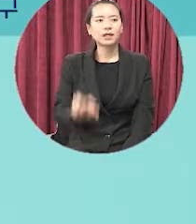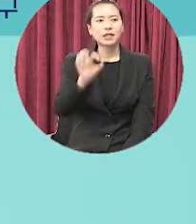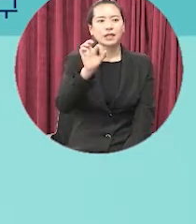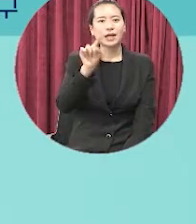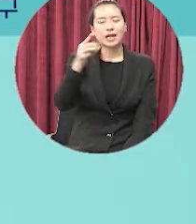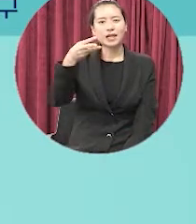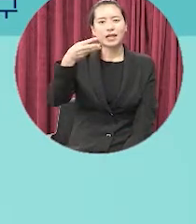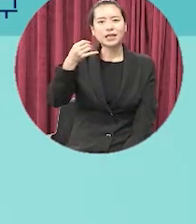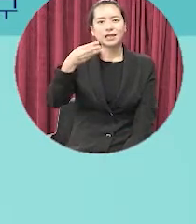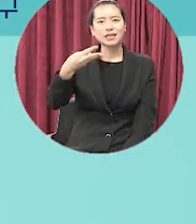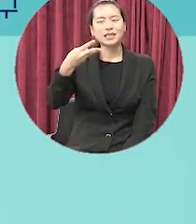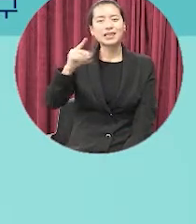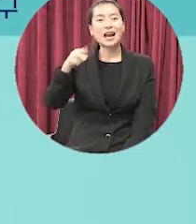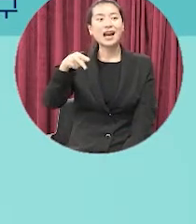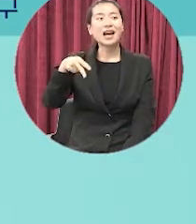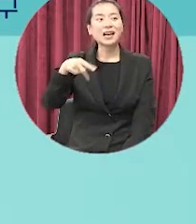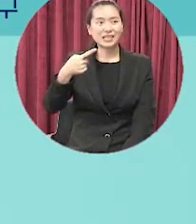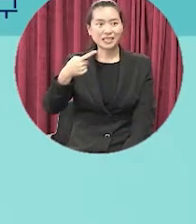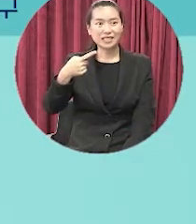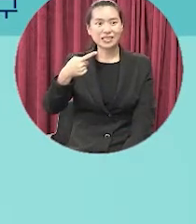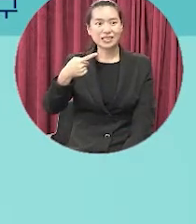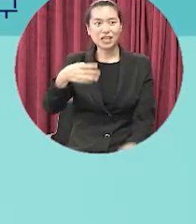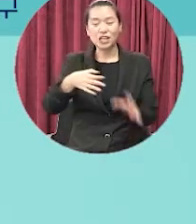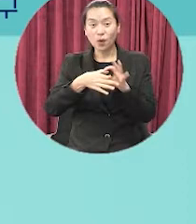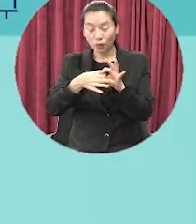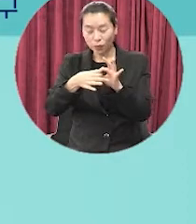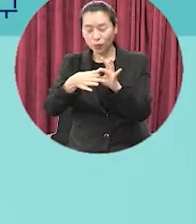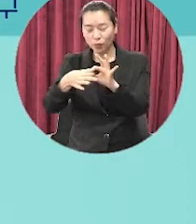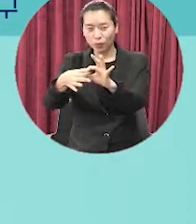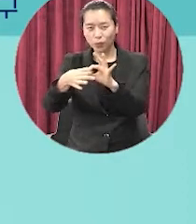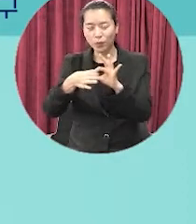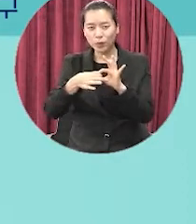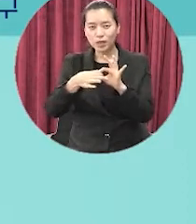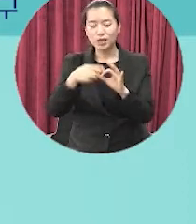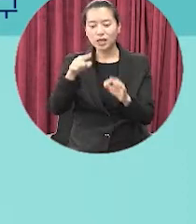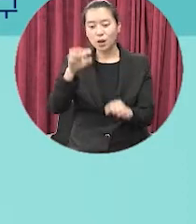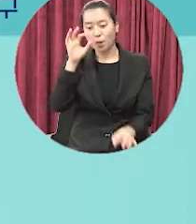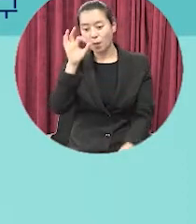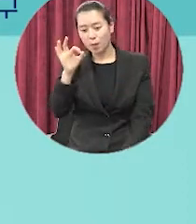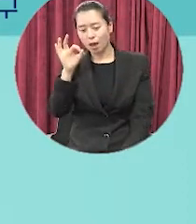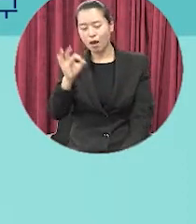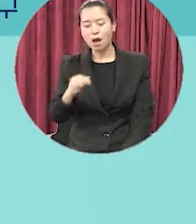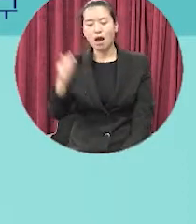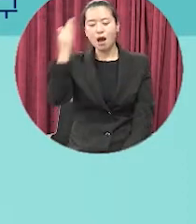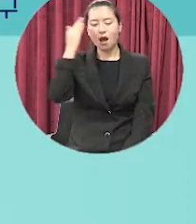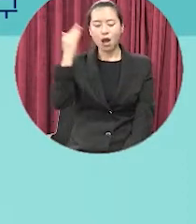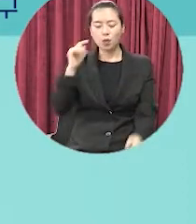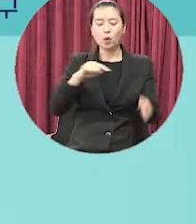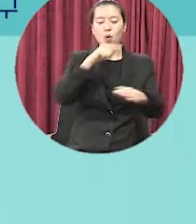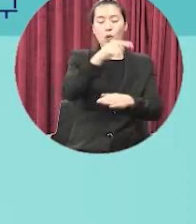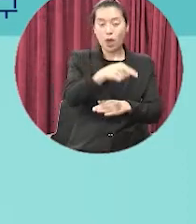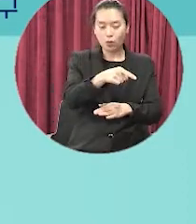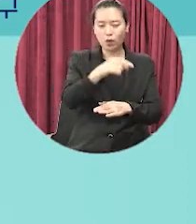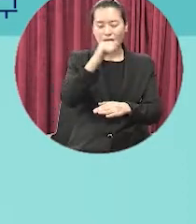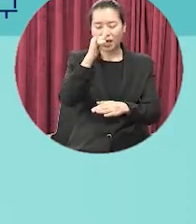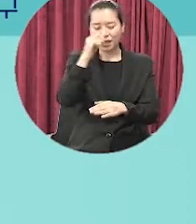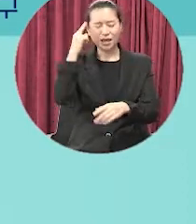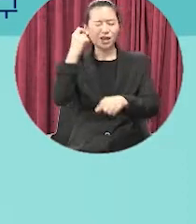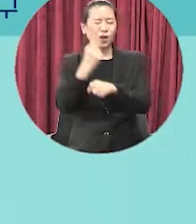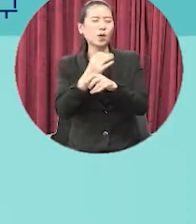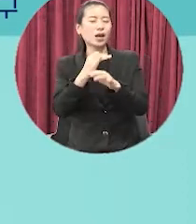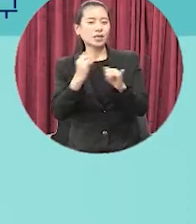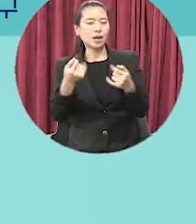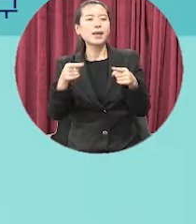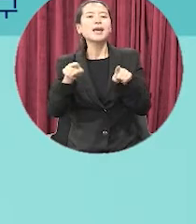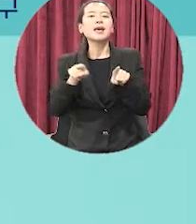라는 이름의 odc 분석도구 를 연동해 놓았습니다 이 아틀라스 를 이용해 국내외를 막론한 여러 기관의 연구자와 함께 치대에 부서